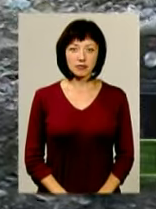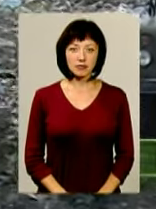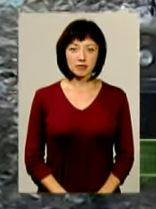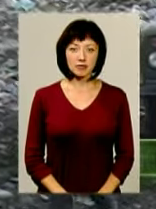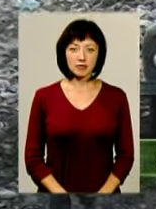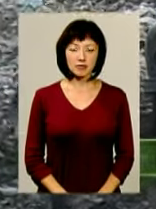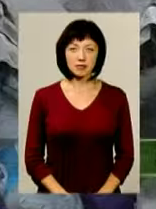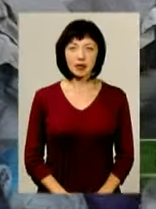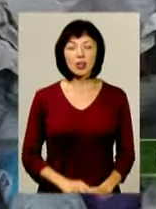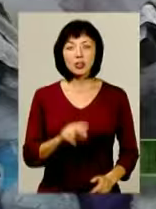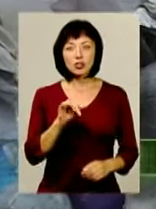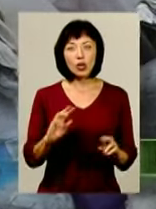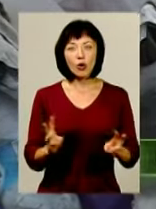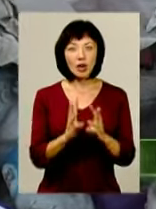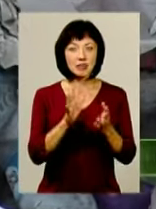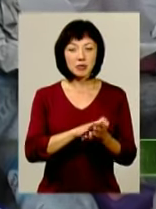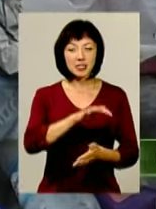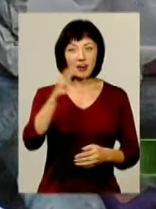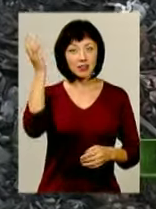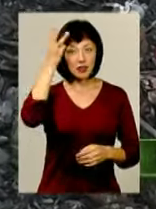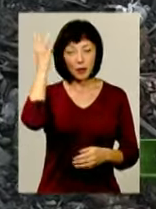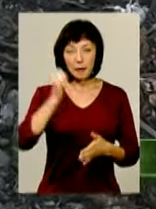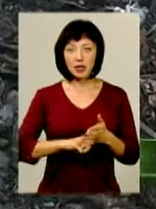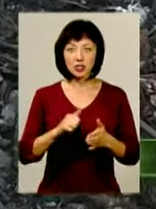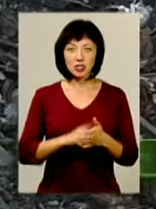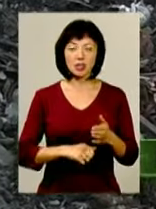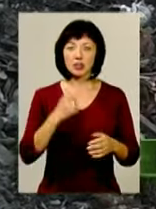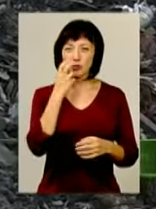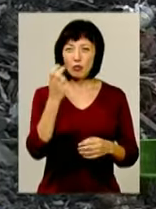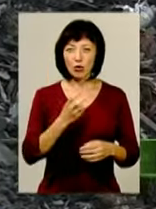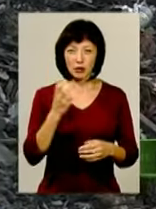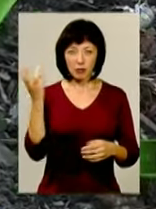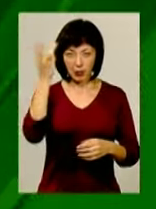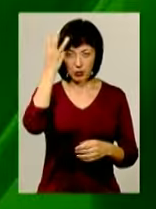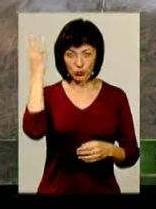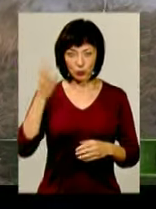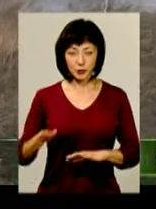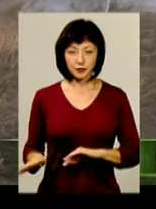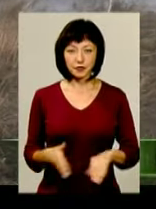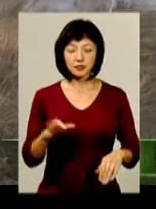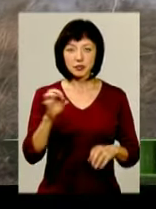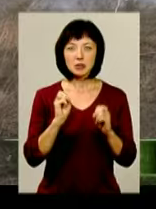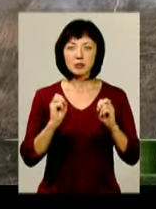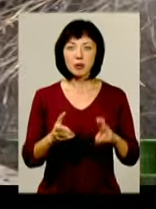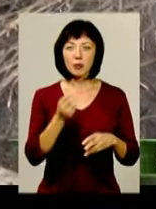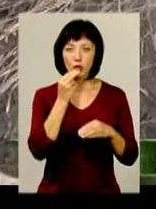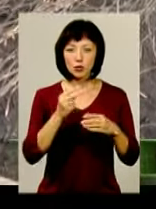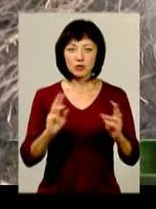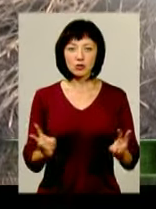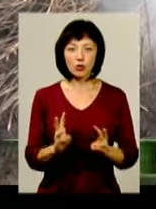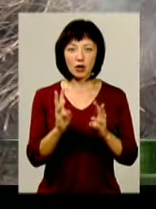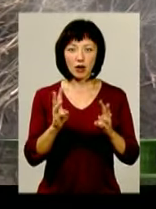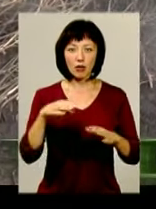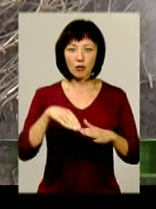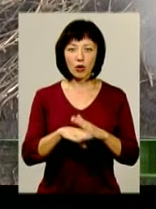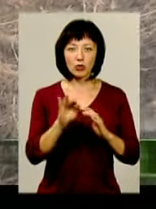Чи горіло сміттєзвалище у Хмельницькому або про причину їдкого смороду в обласному центрі? Про небезпеку продуктів згоряння покладів торфу